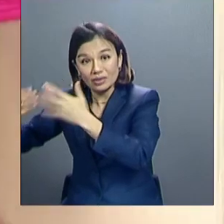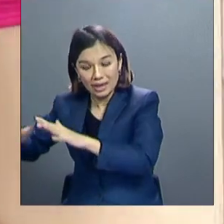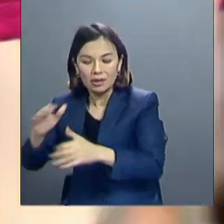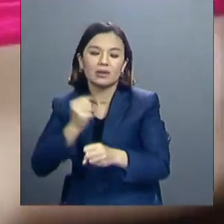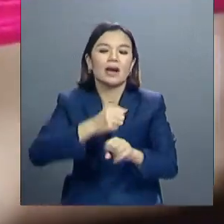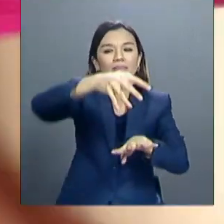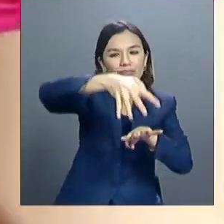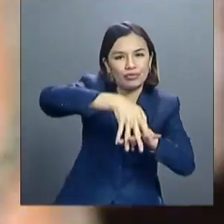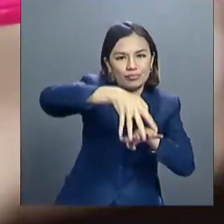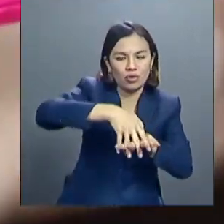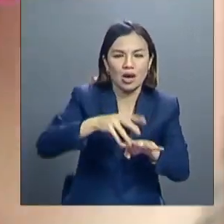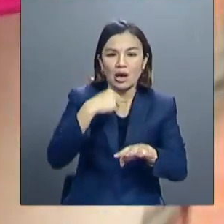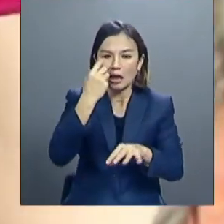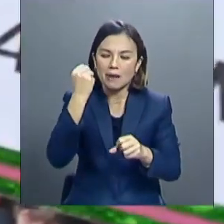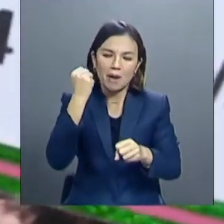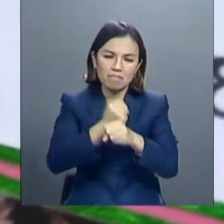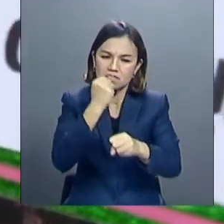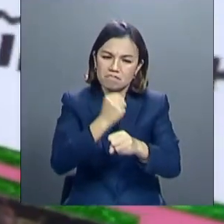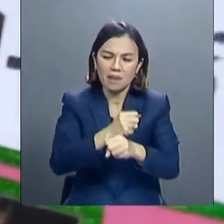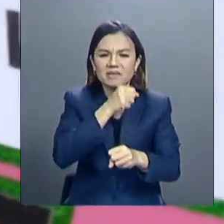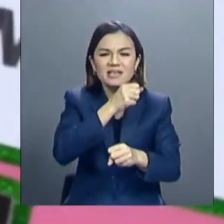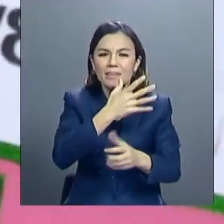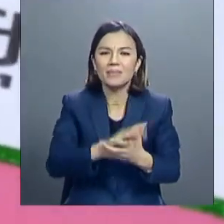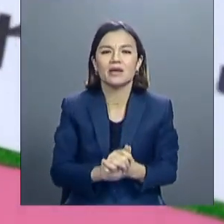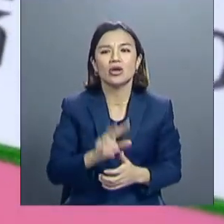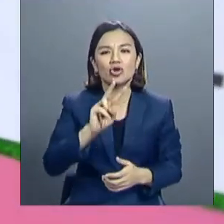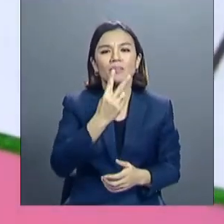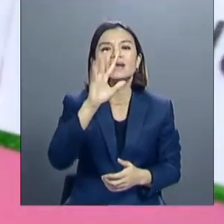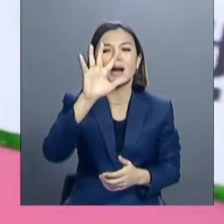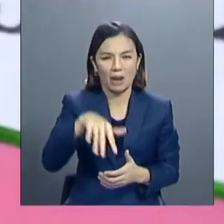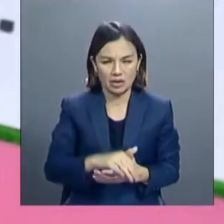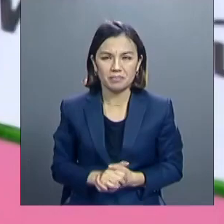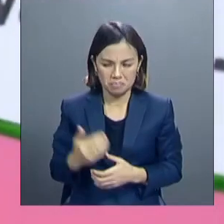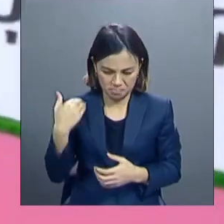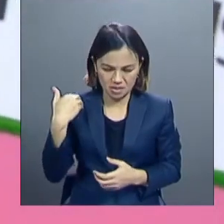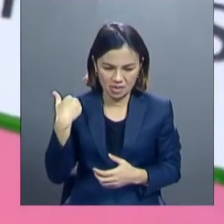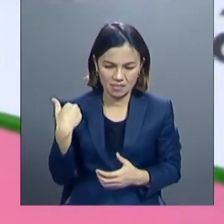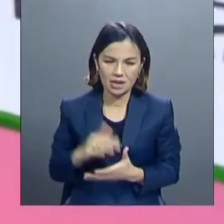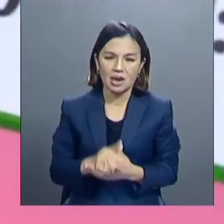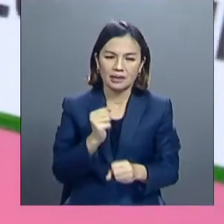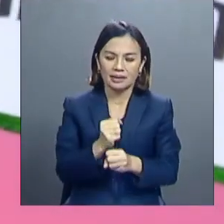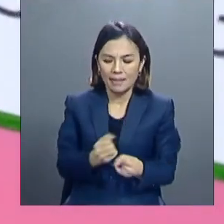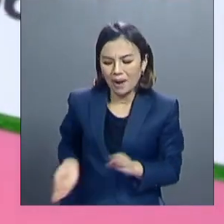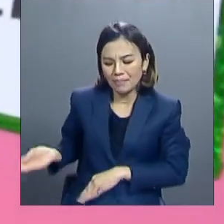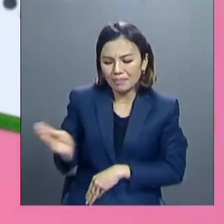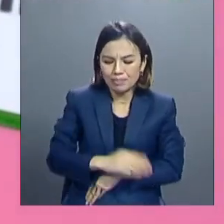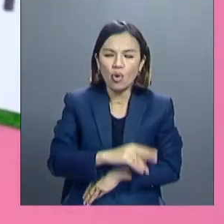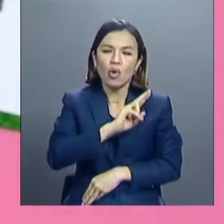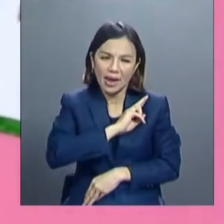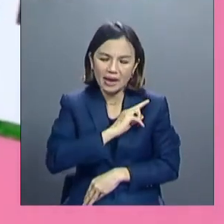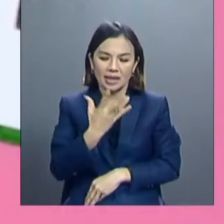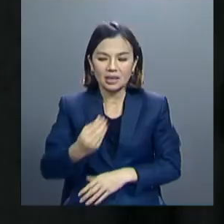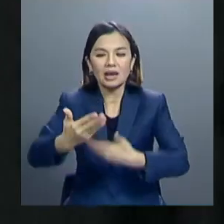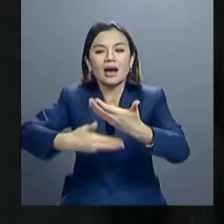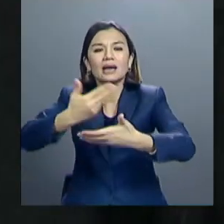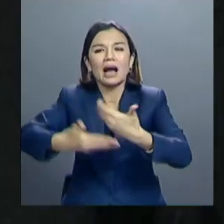าณสัก 25,000 ก็เป็นอาชีพเสริมนะก็ทำเองส่วนมากก็จะทำใส่เนาะใส่เองเหลือใช้ถึงจะขายแต่ก็ขายได้เรื่อย